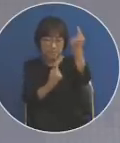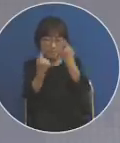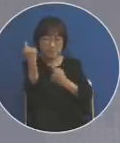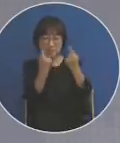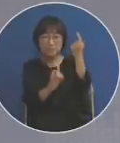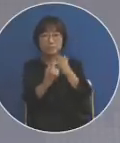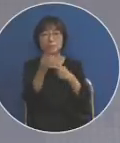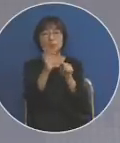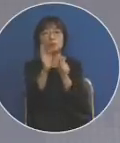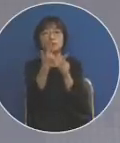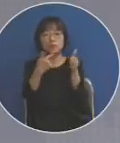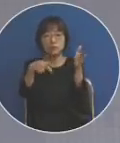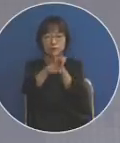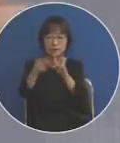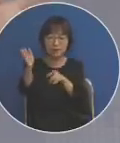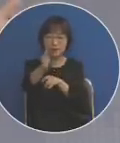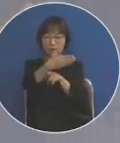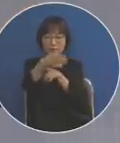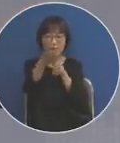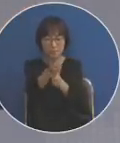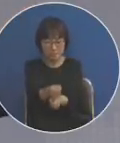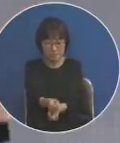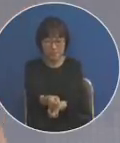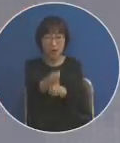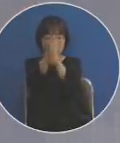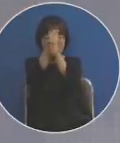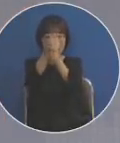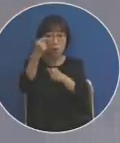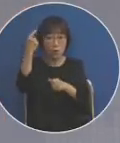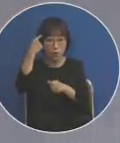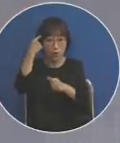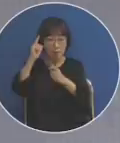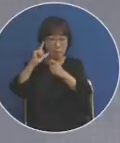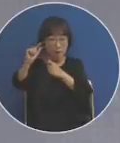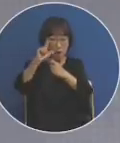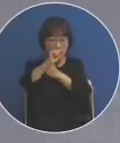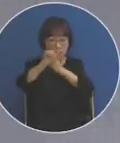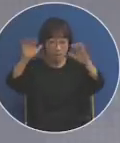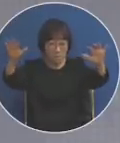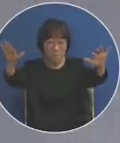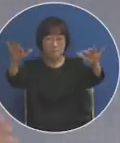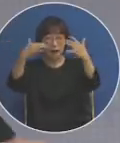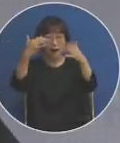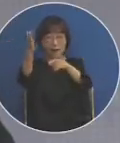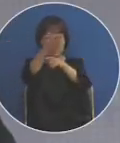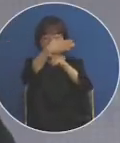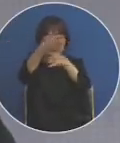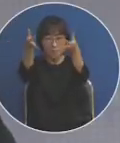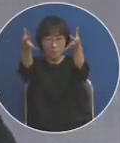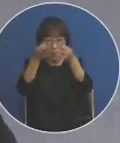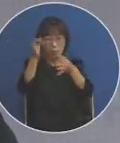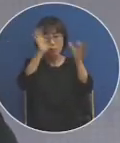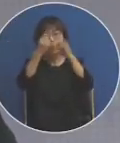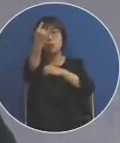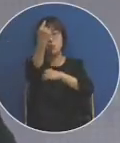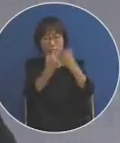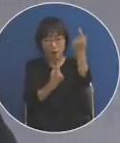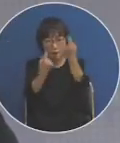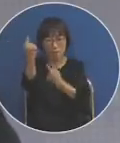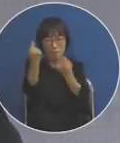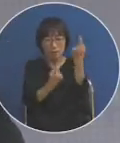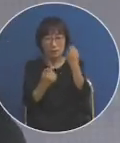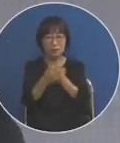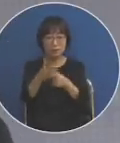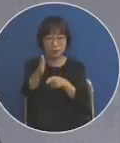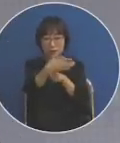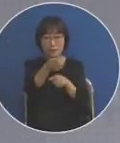for over all the people. 그래야 길을 보고 올 거 아니야. So that they can see that and come. 이 말이에요. That's what 굉장히 중요한 말입니다. It's very important. 하나님이